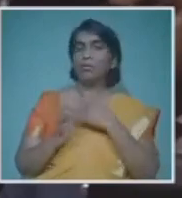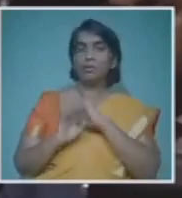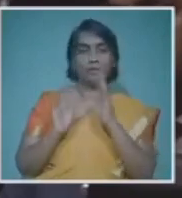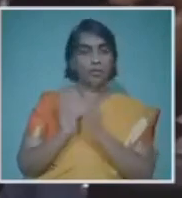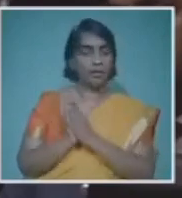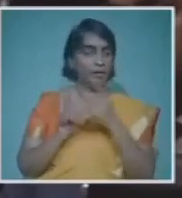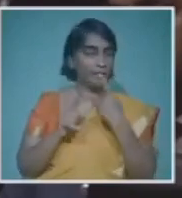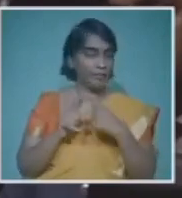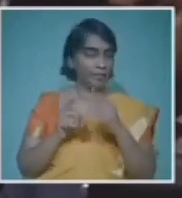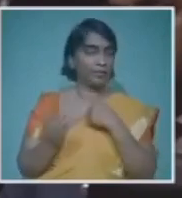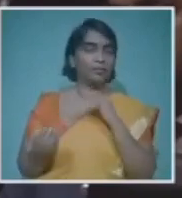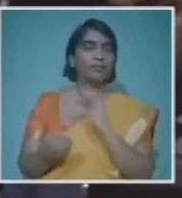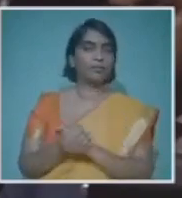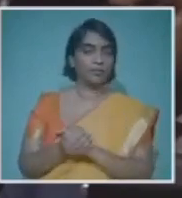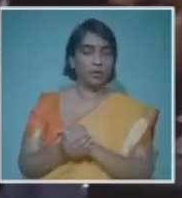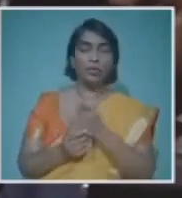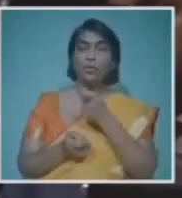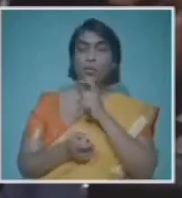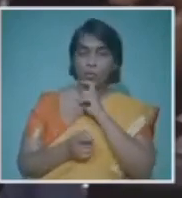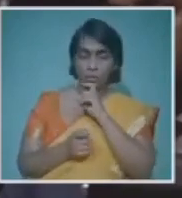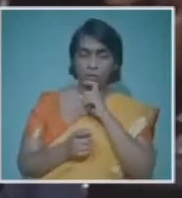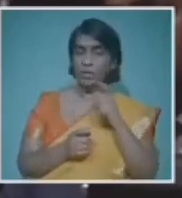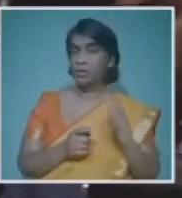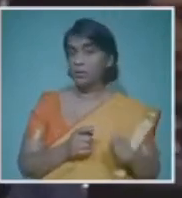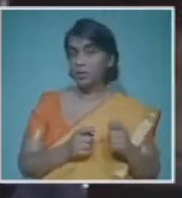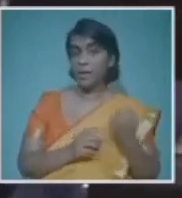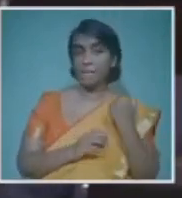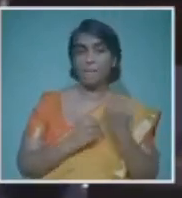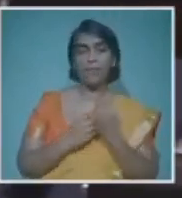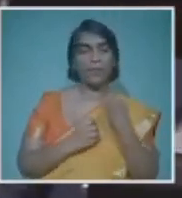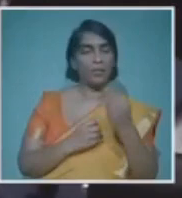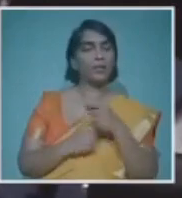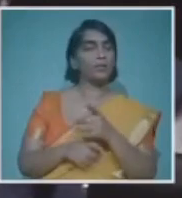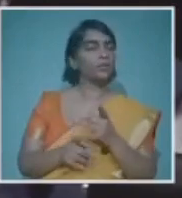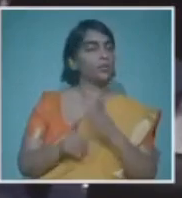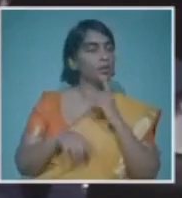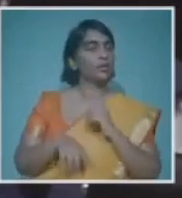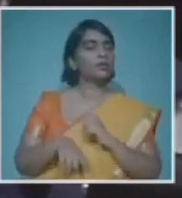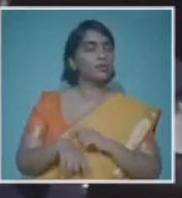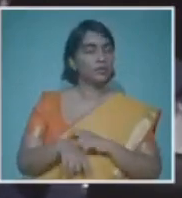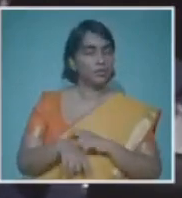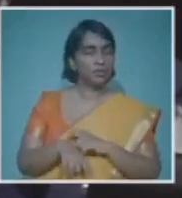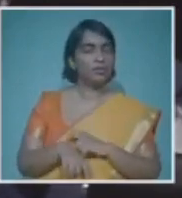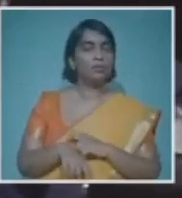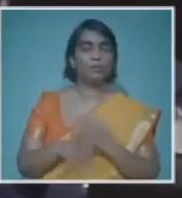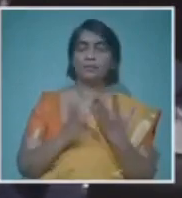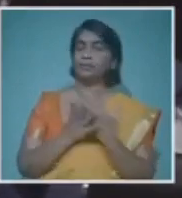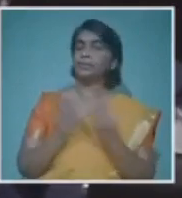පමණක් තිබාගෙන අධිකරණයේ විනිසුරවරුන්ට බලය දීලා ඒවා ඒ අවස්ථාවලදීම